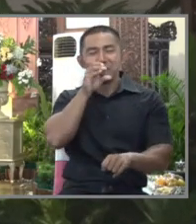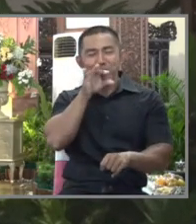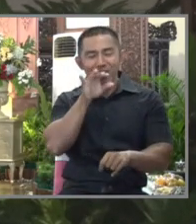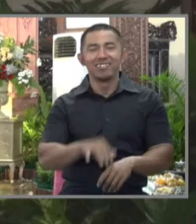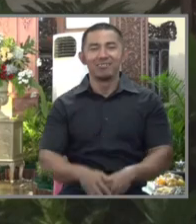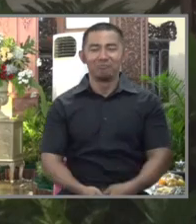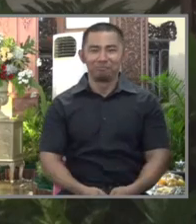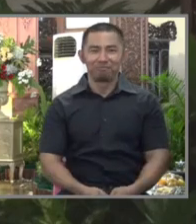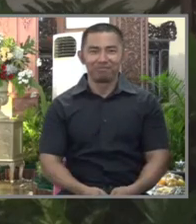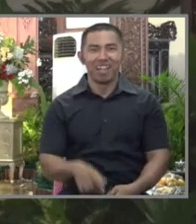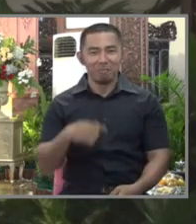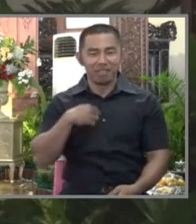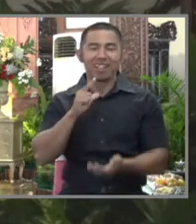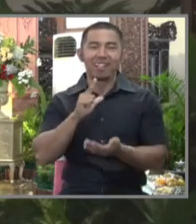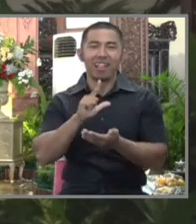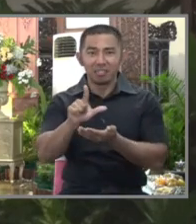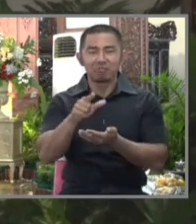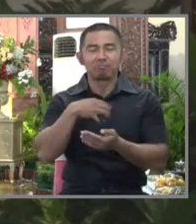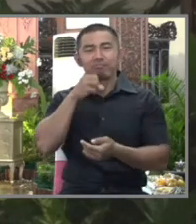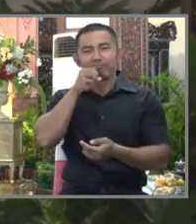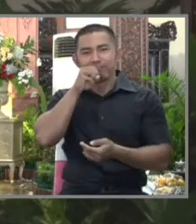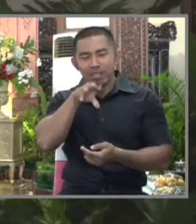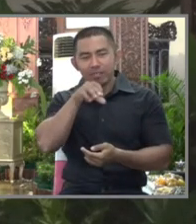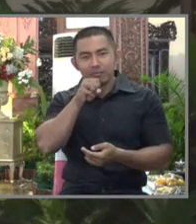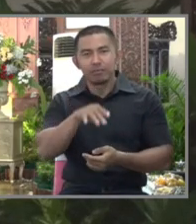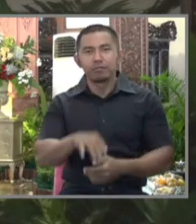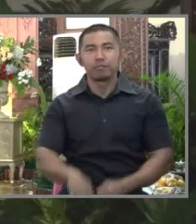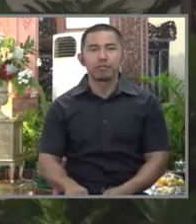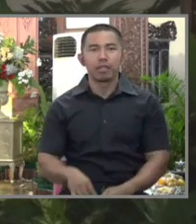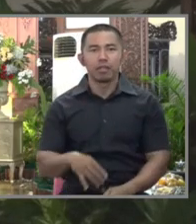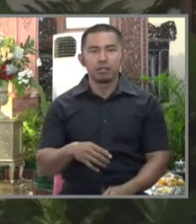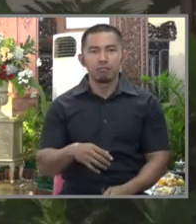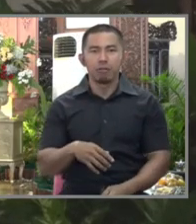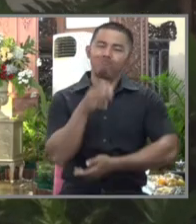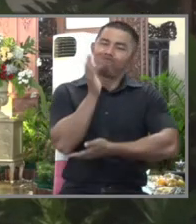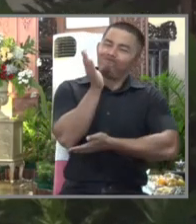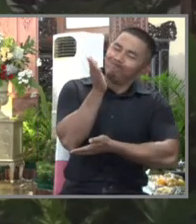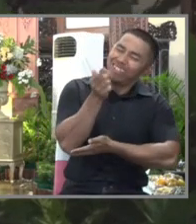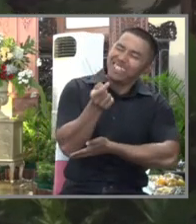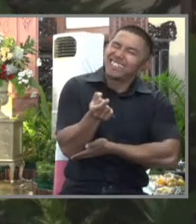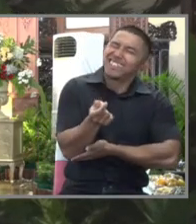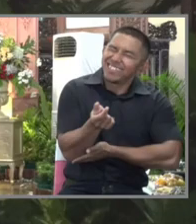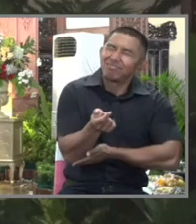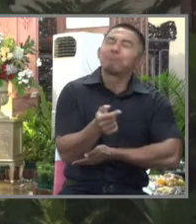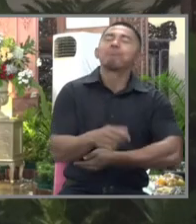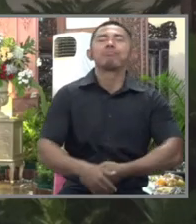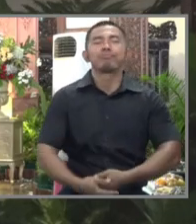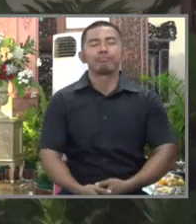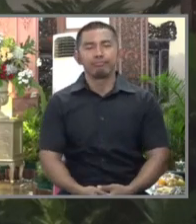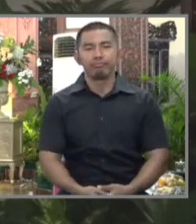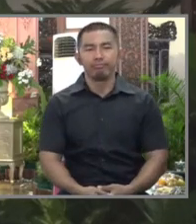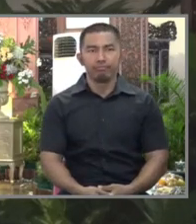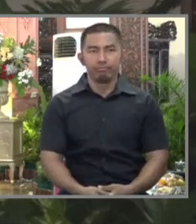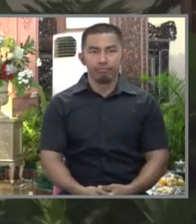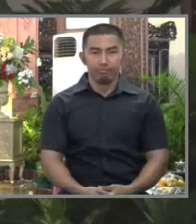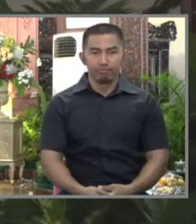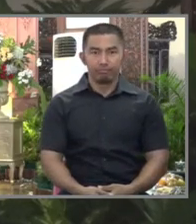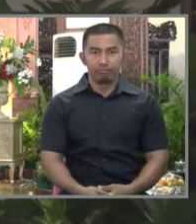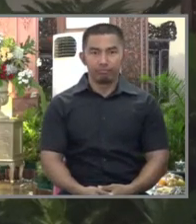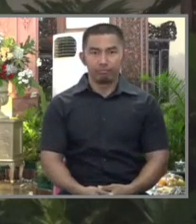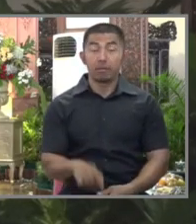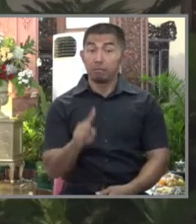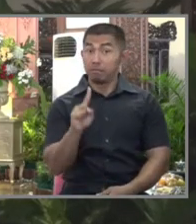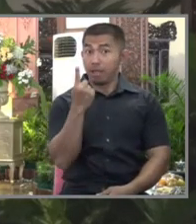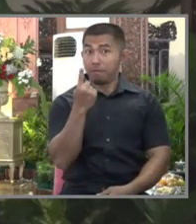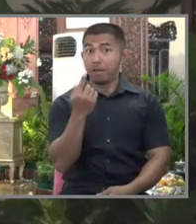ini kami langsung untuk bisa menyampaikan beberapa paparan secara singkat saja. Yang